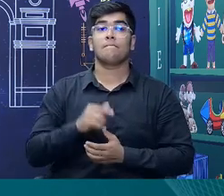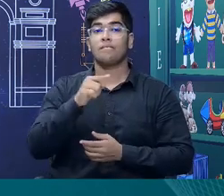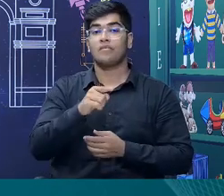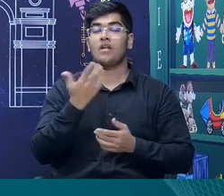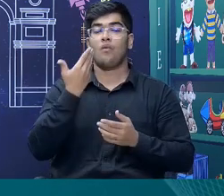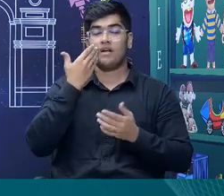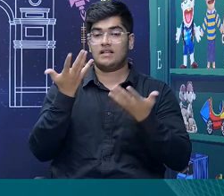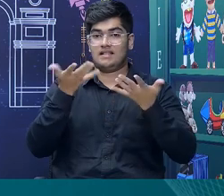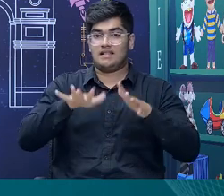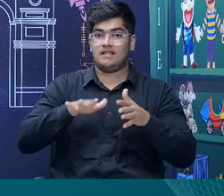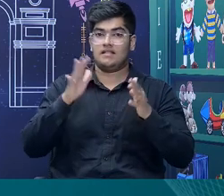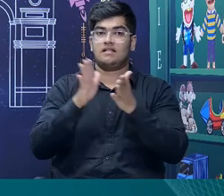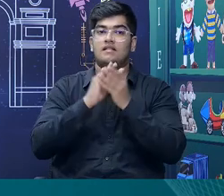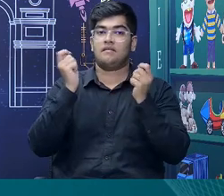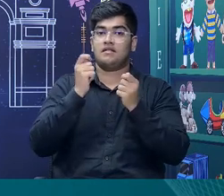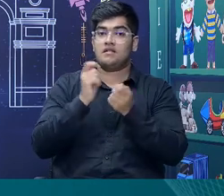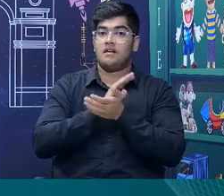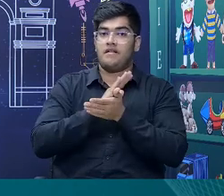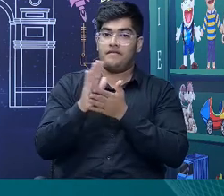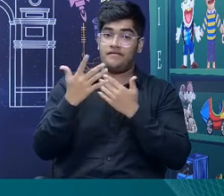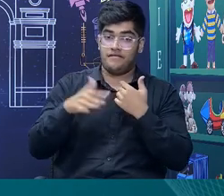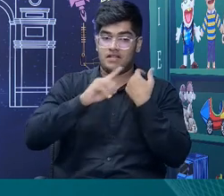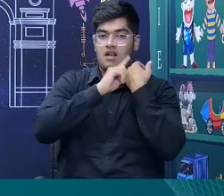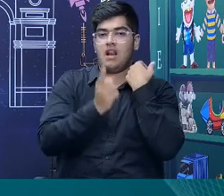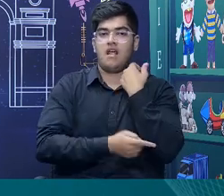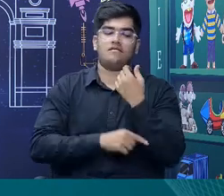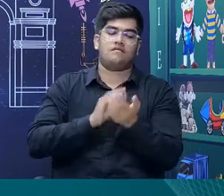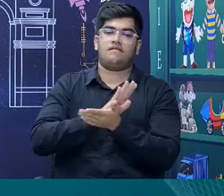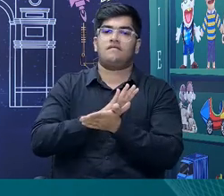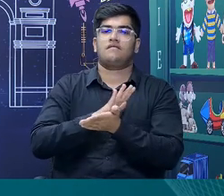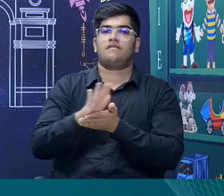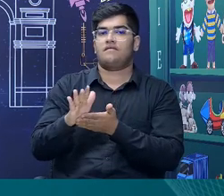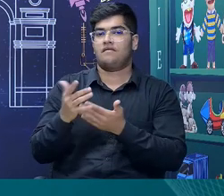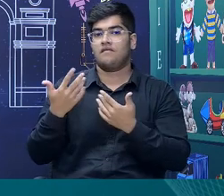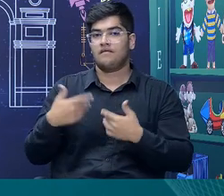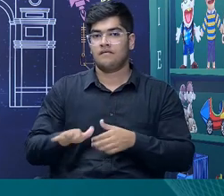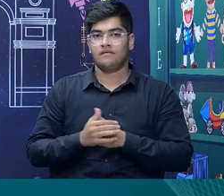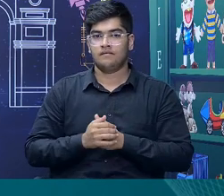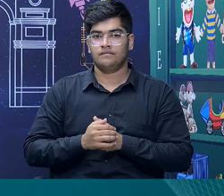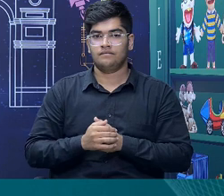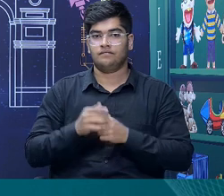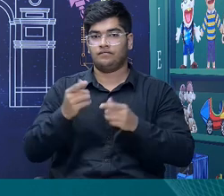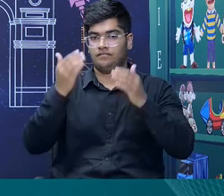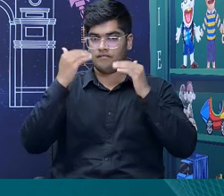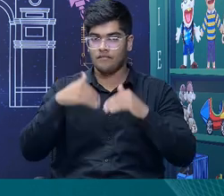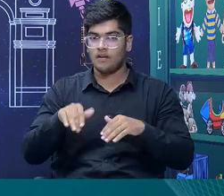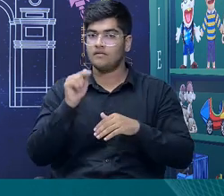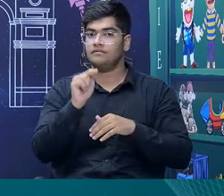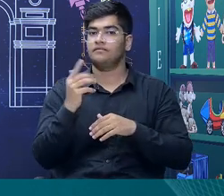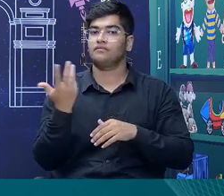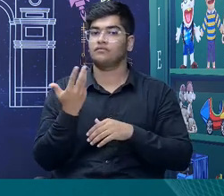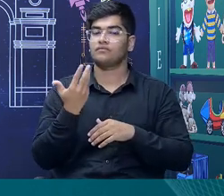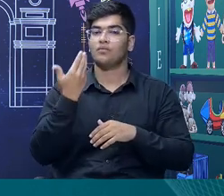सेलिब्रेशंस हैं वो दसवें दिन समाप्त होती हैं अब दसवें दिन क्या किया जाता है की